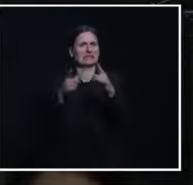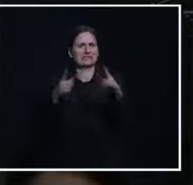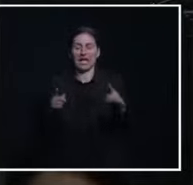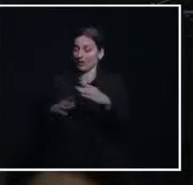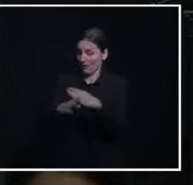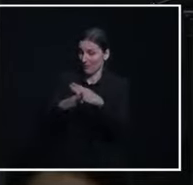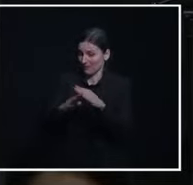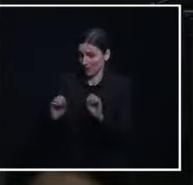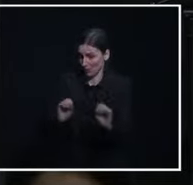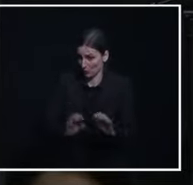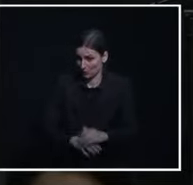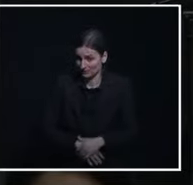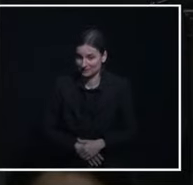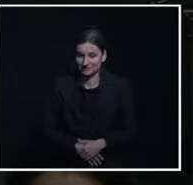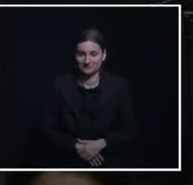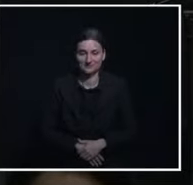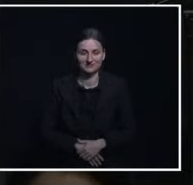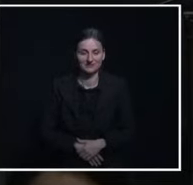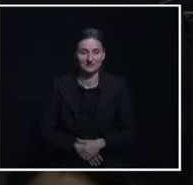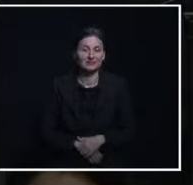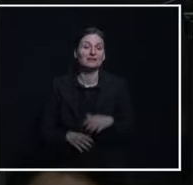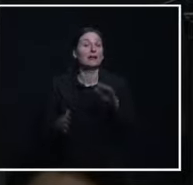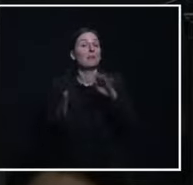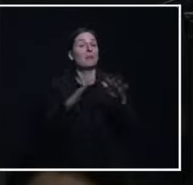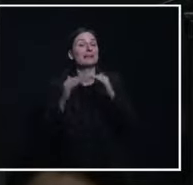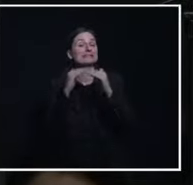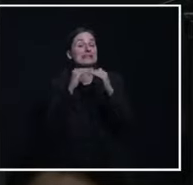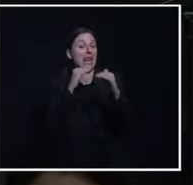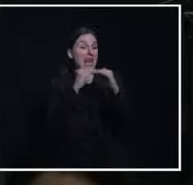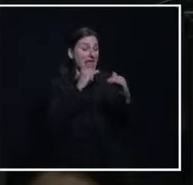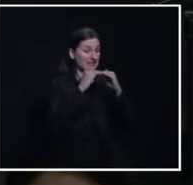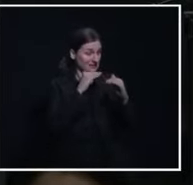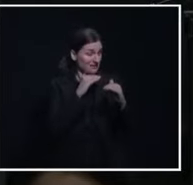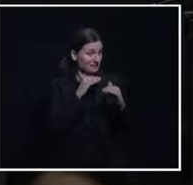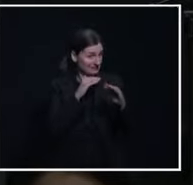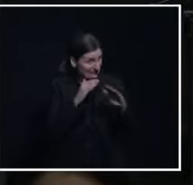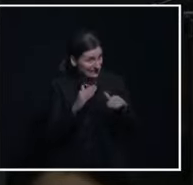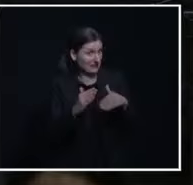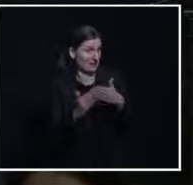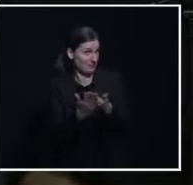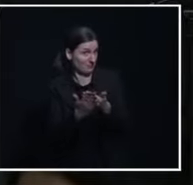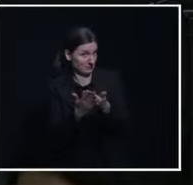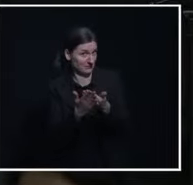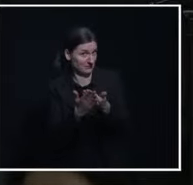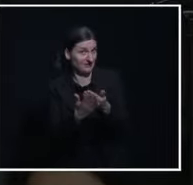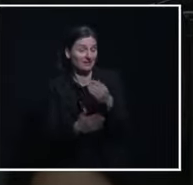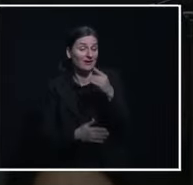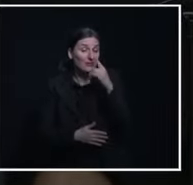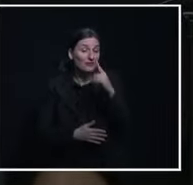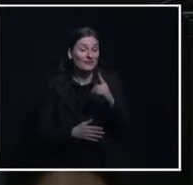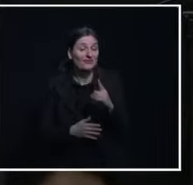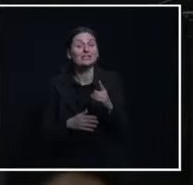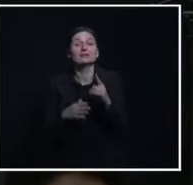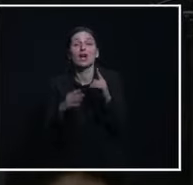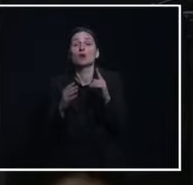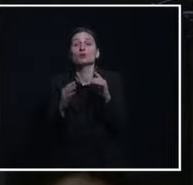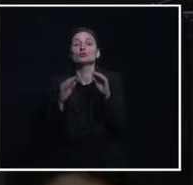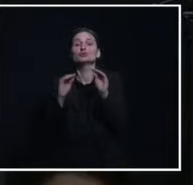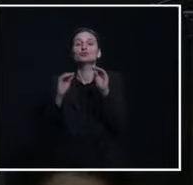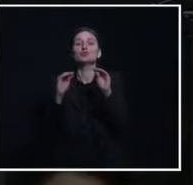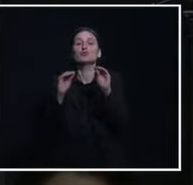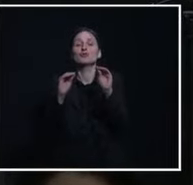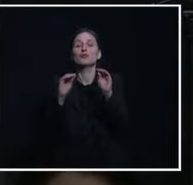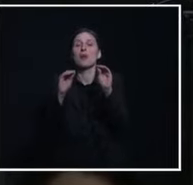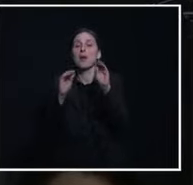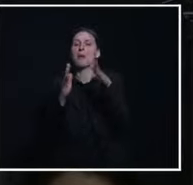zu verbieten. Ja? Es reicht in manchen Ländern sogar so weit, dass die Lehrpläne davon betroffen sind. Und